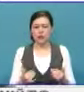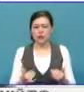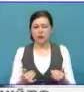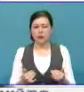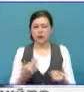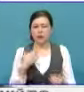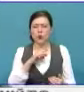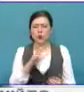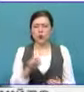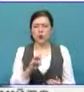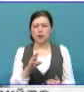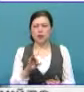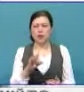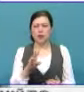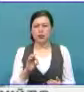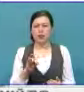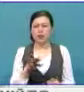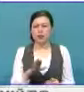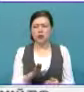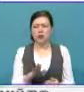кәсіпорындардағы мынау ластаушыларды сұйытып алатын